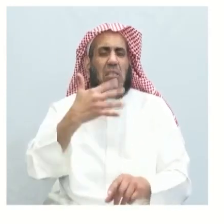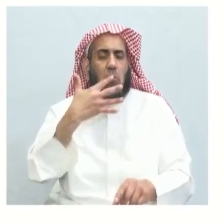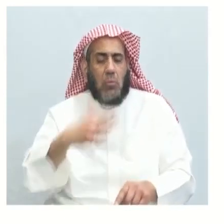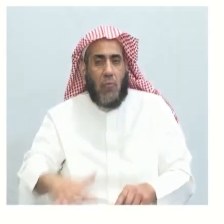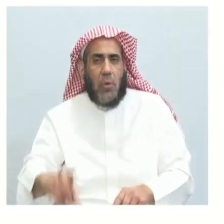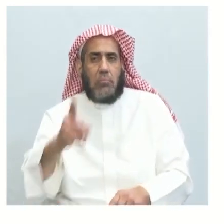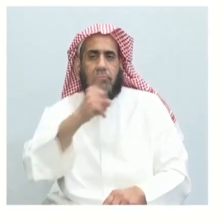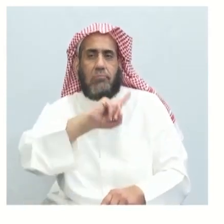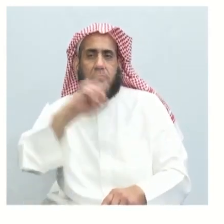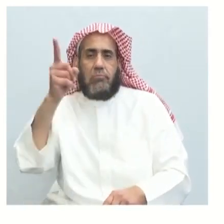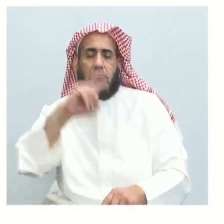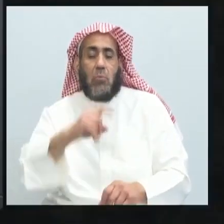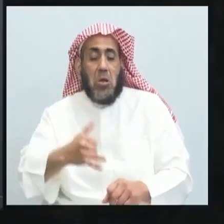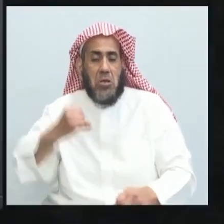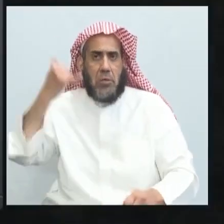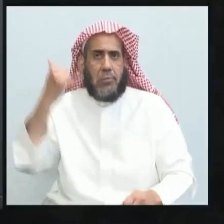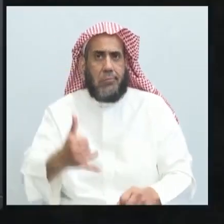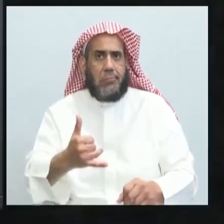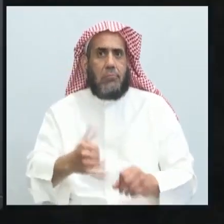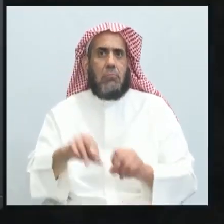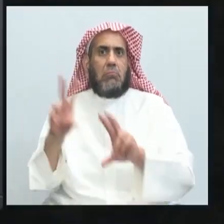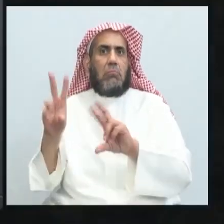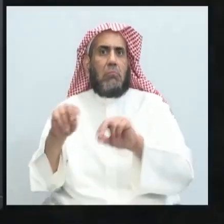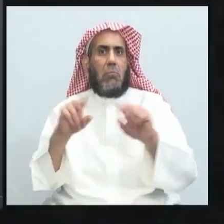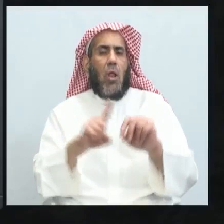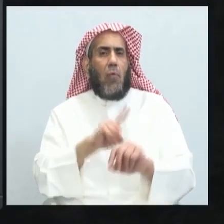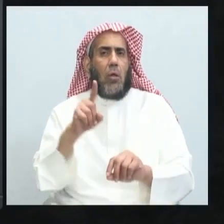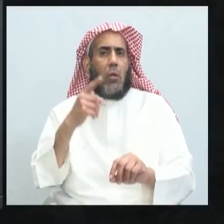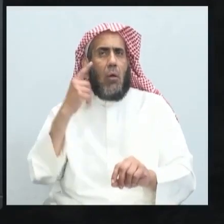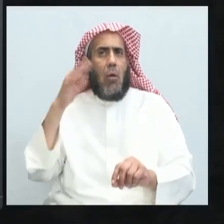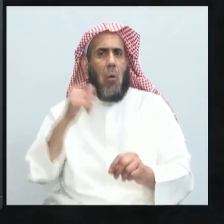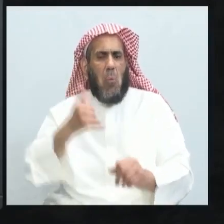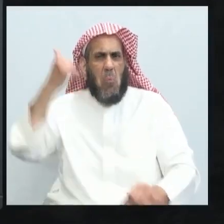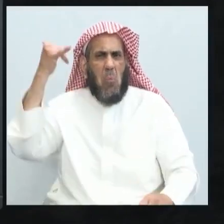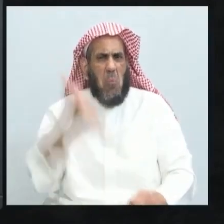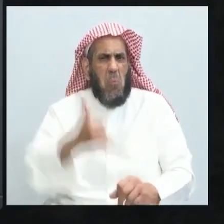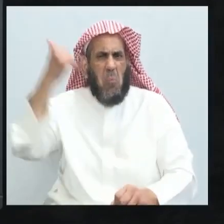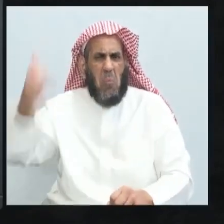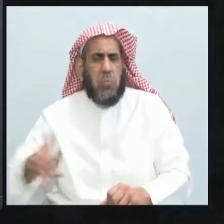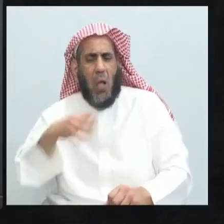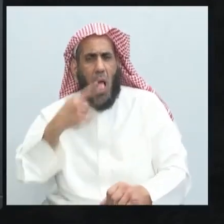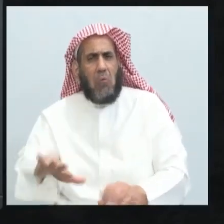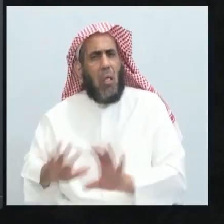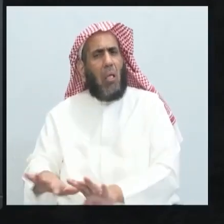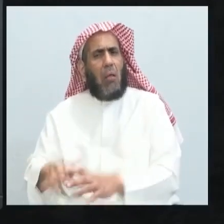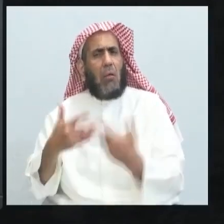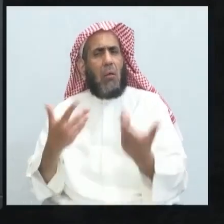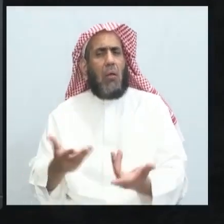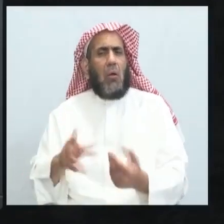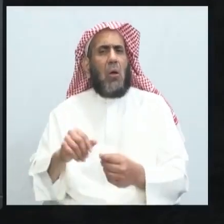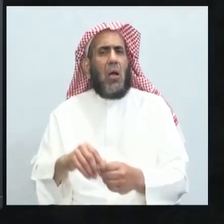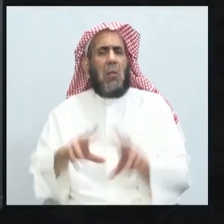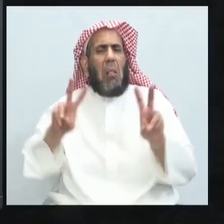صغيرا ايضا معنى انه لا تكونوا مثل الذين فقط لمجرد التخريب والقتل الطفل الصغير لا يحارب ولا يستطيع وحتى